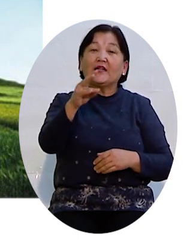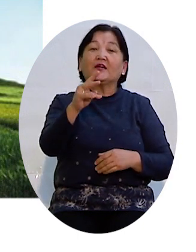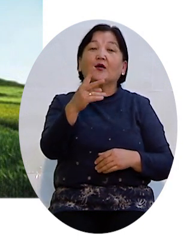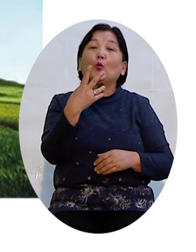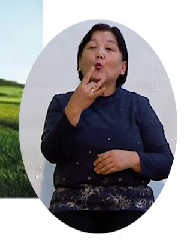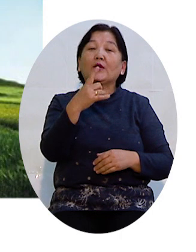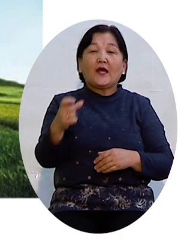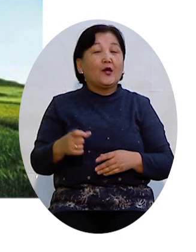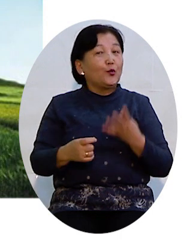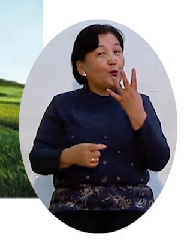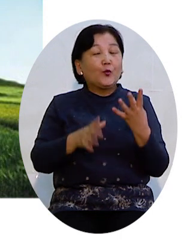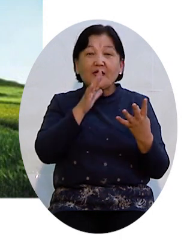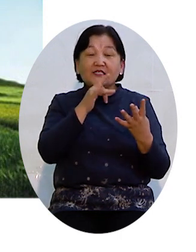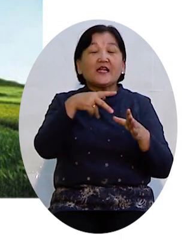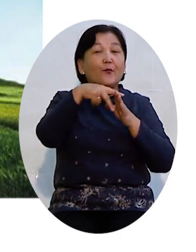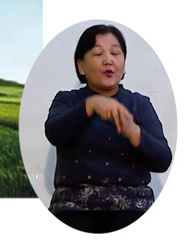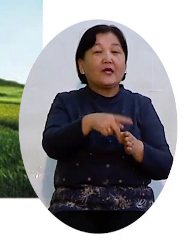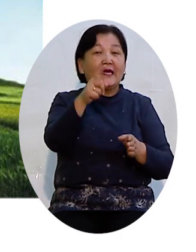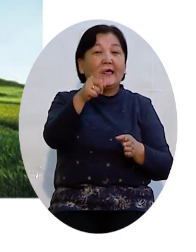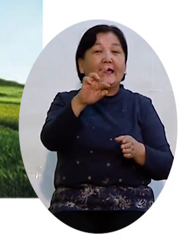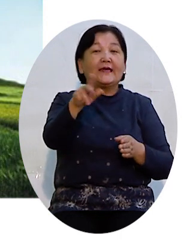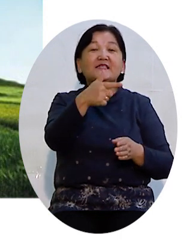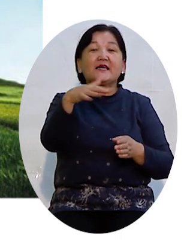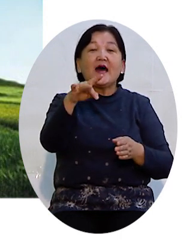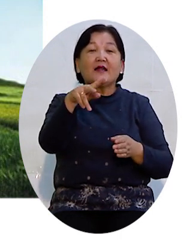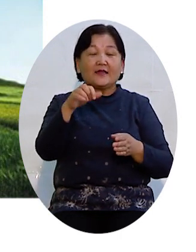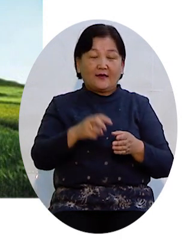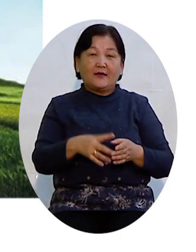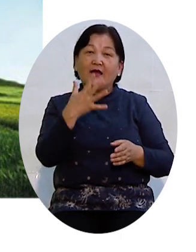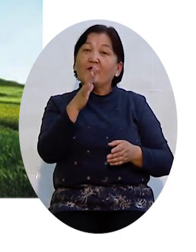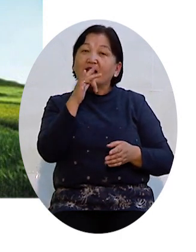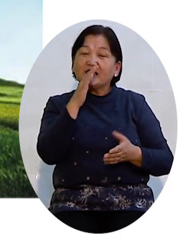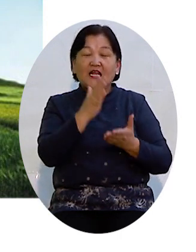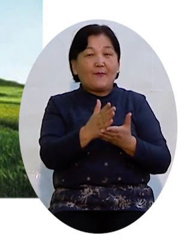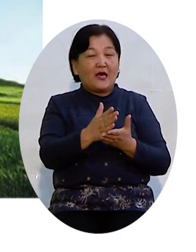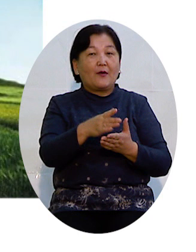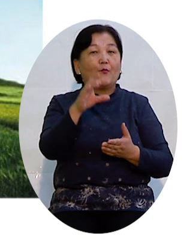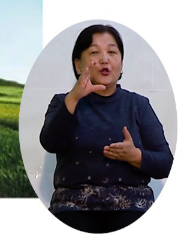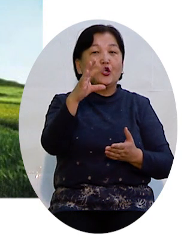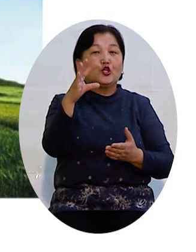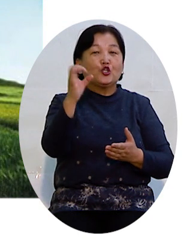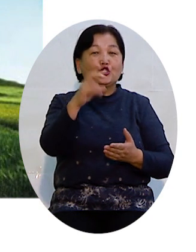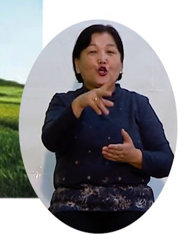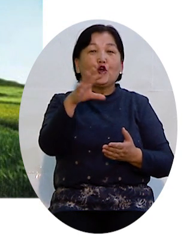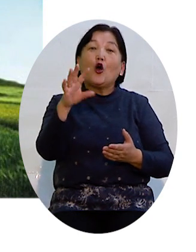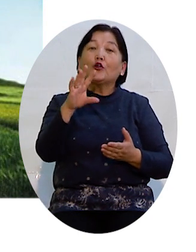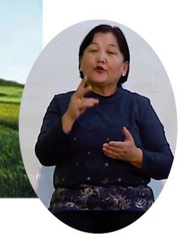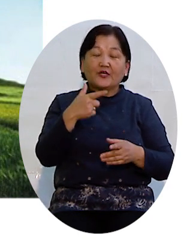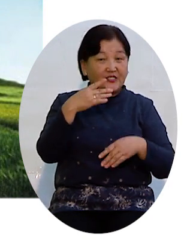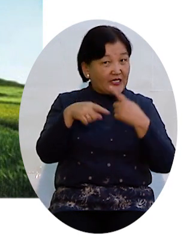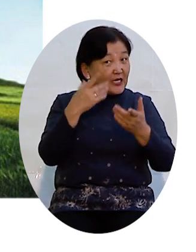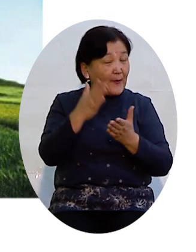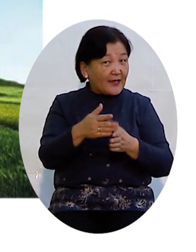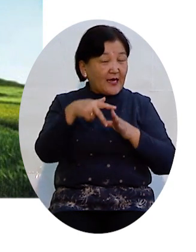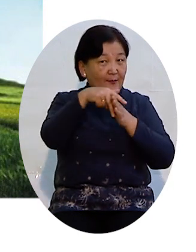4 настай 90 адуу хязаалан үрээ, 5 настай 90 адуу соёлон үрээ. За мөн бас нутгийн нутгийн